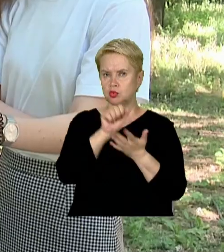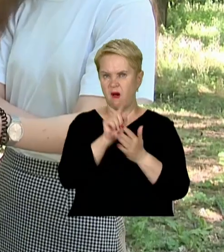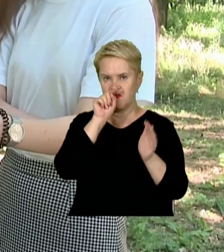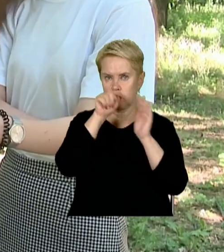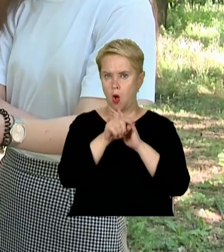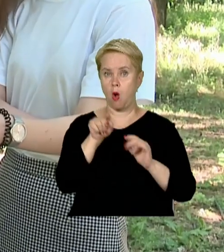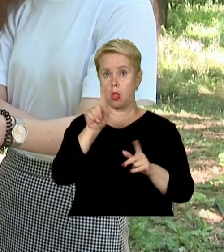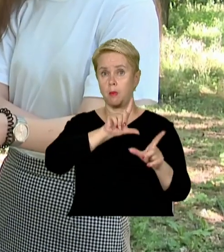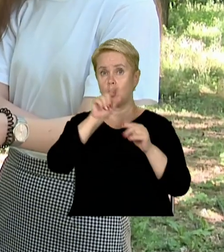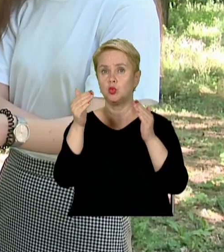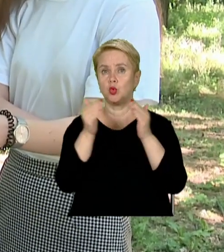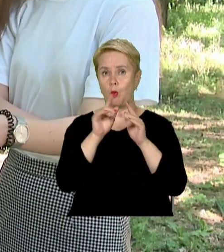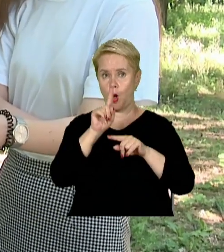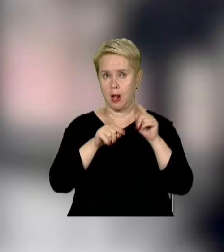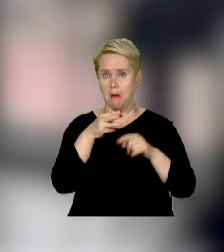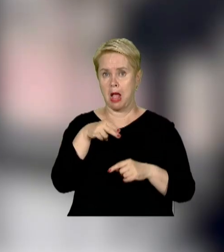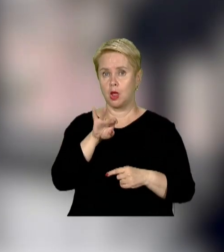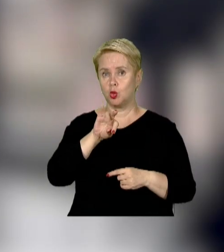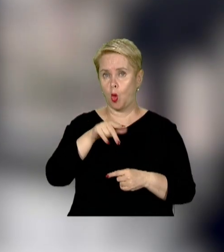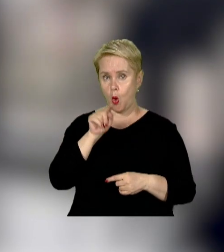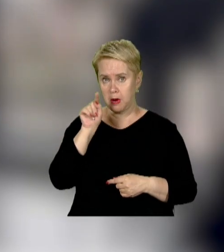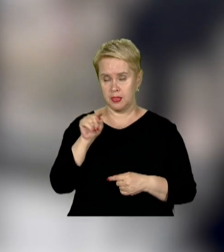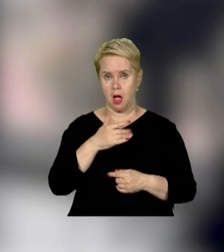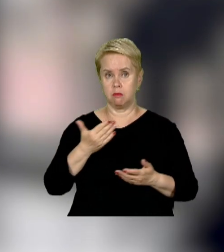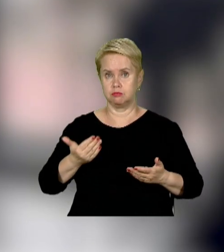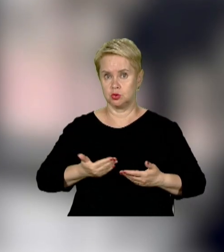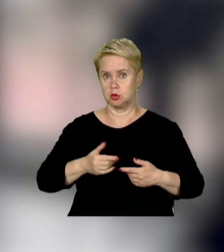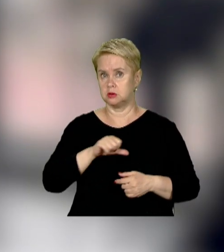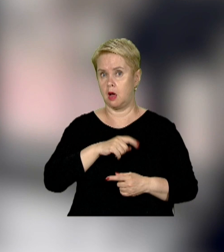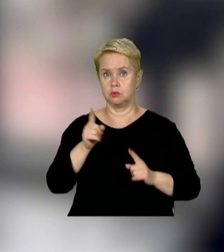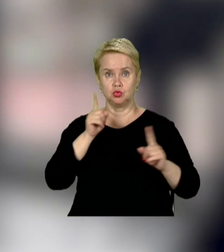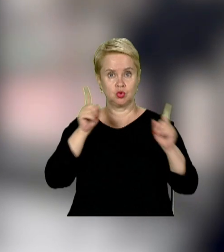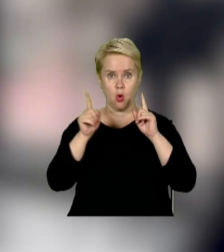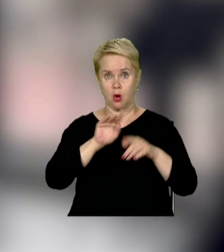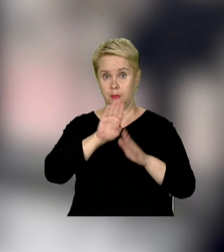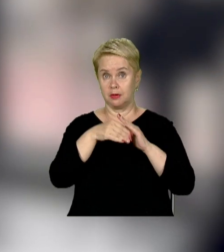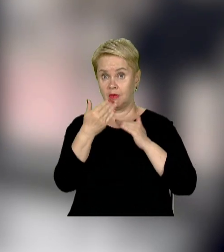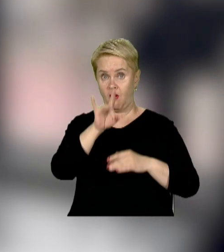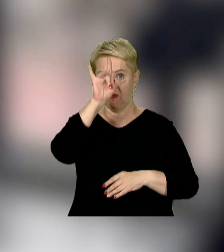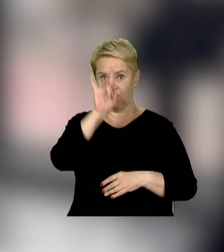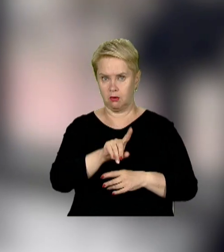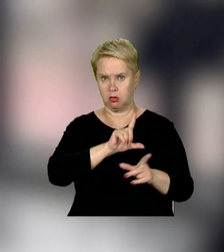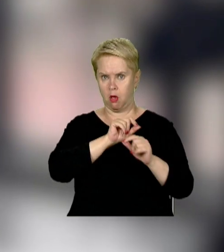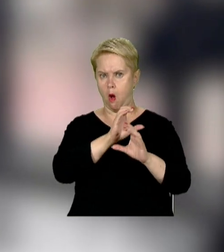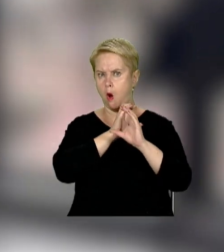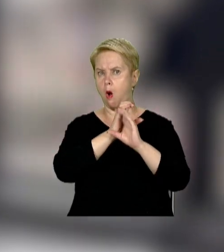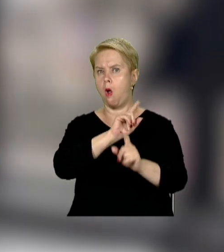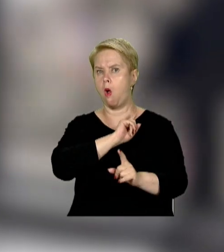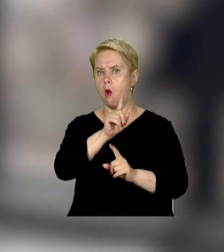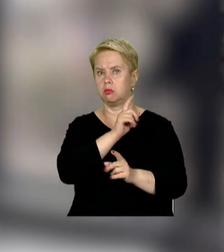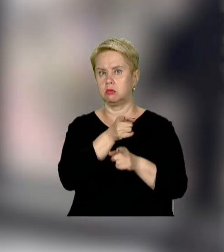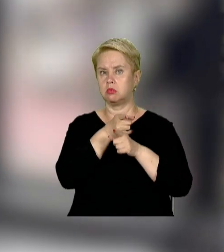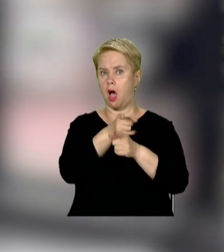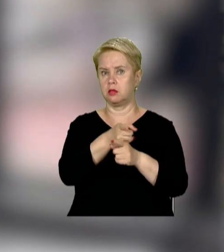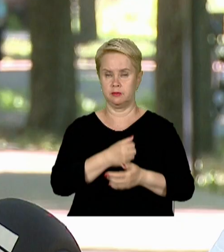вторгнення вона поїхала додому у рідний Мелітополь. Там і пережила справжній шок. Прямо під її вікнами їхали колони російських